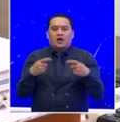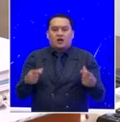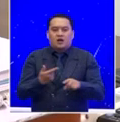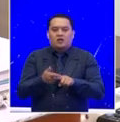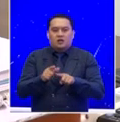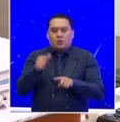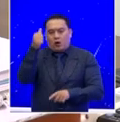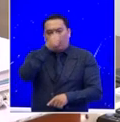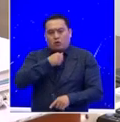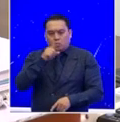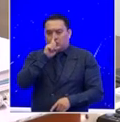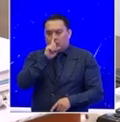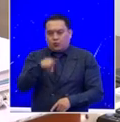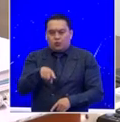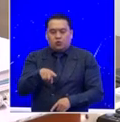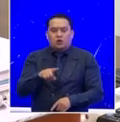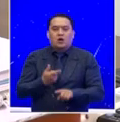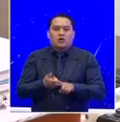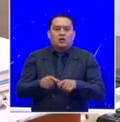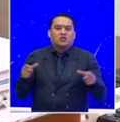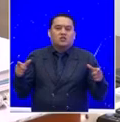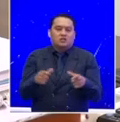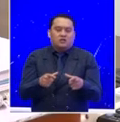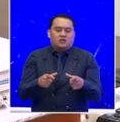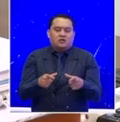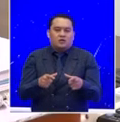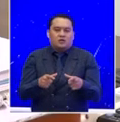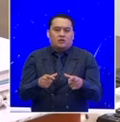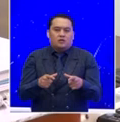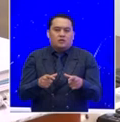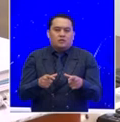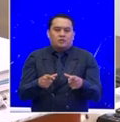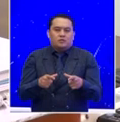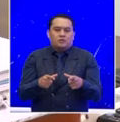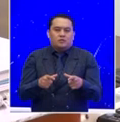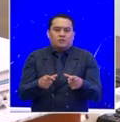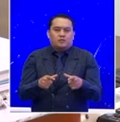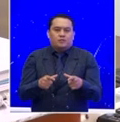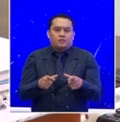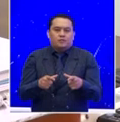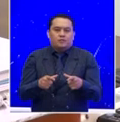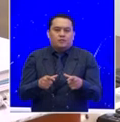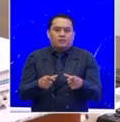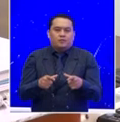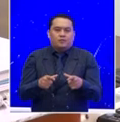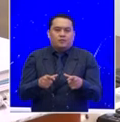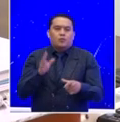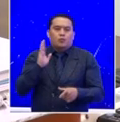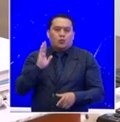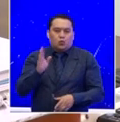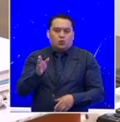не будет. В связи вот с этой коронавирусной инфекцией, с этим чрезвычайным положением, они